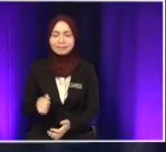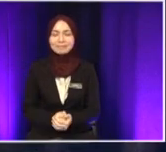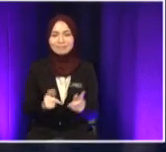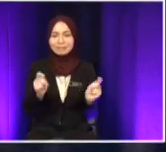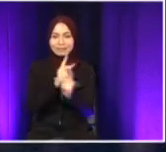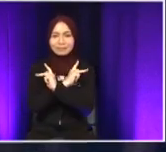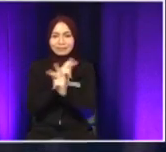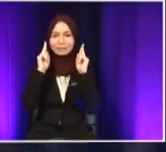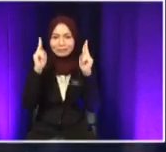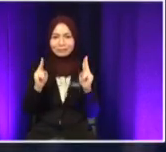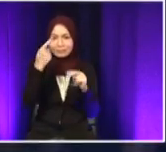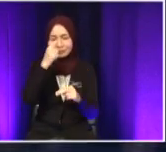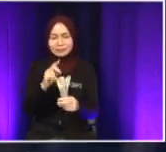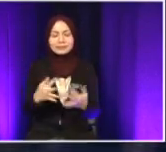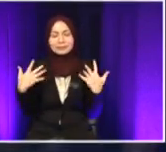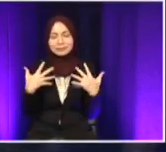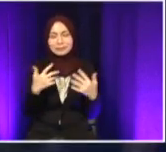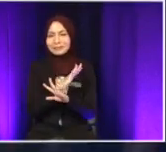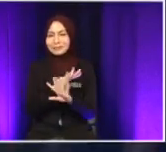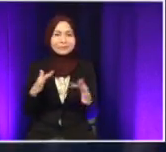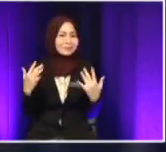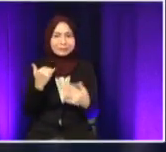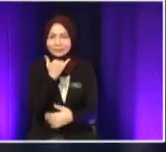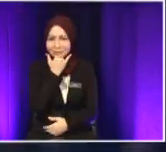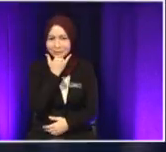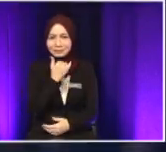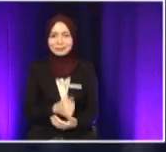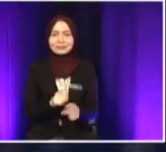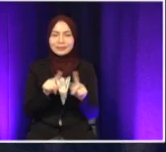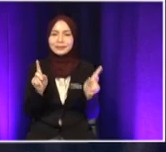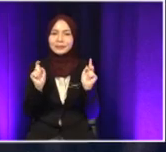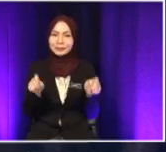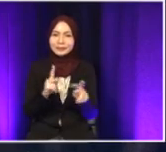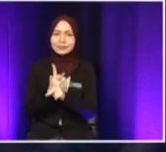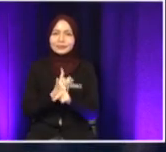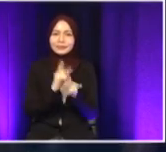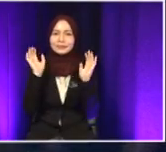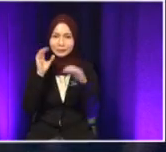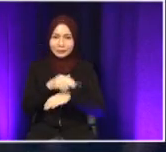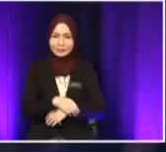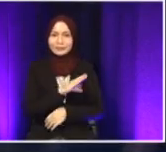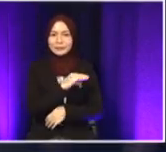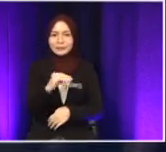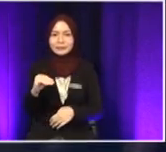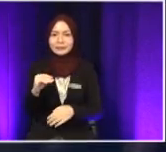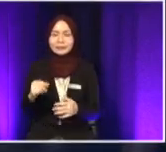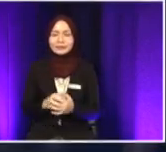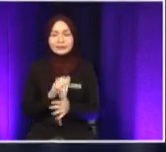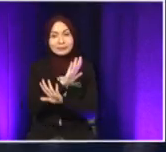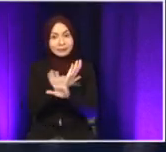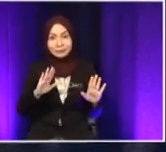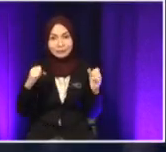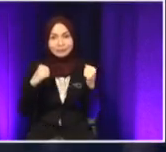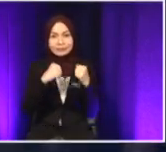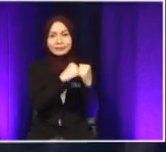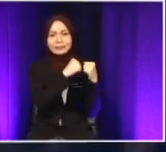berhibur tak ada salahnya tapi yang paling penting jago salat dan jangan kita melanggar perintah Allah subhanahu